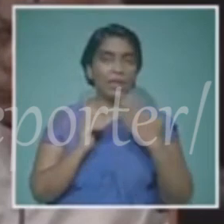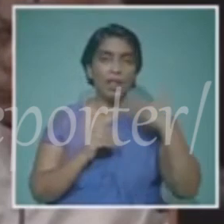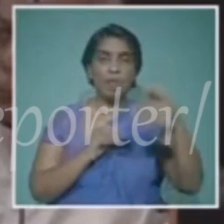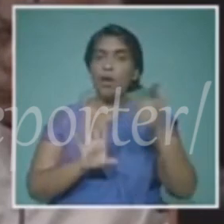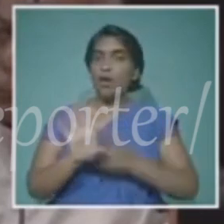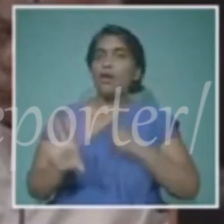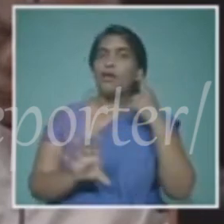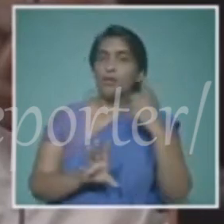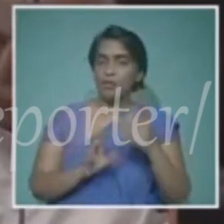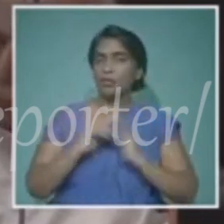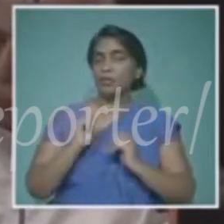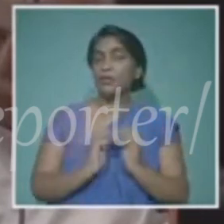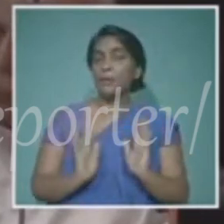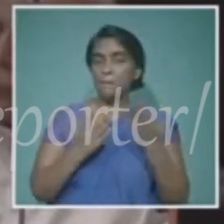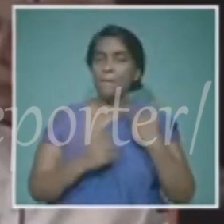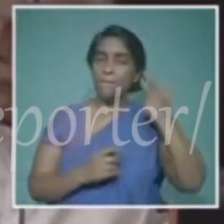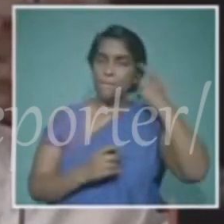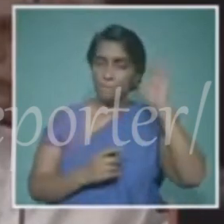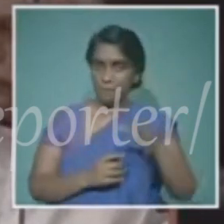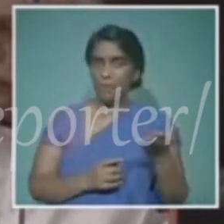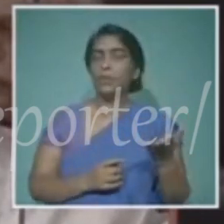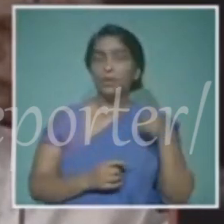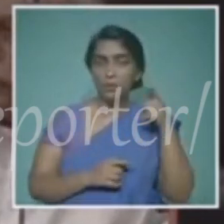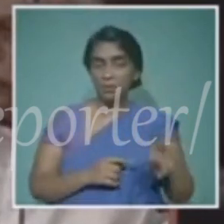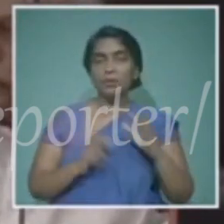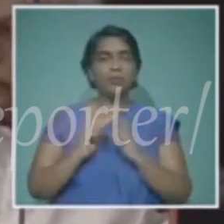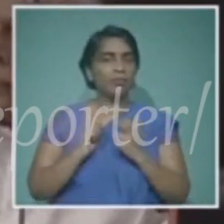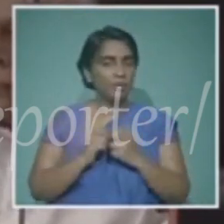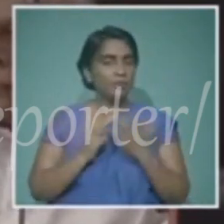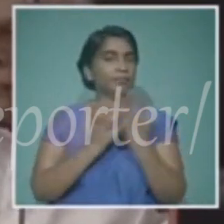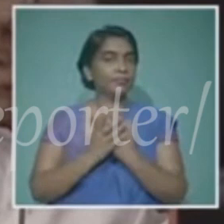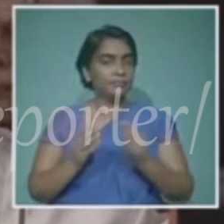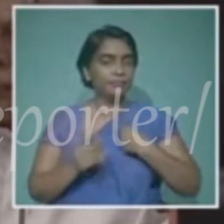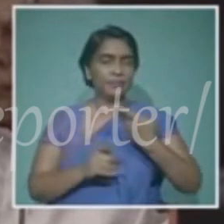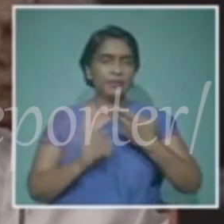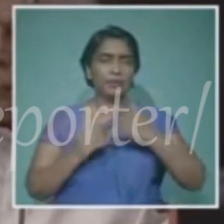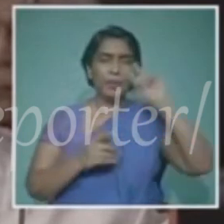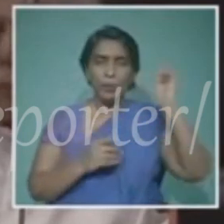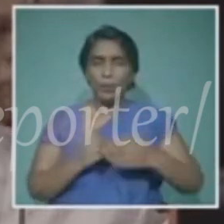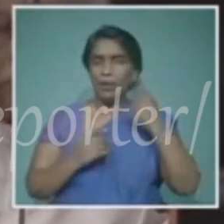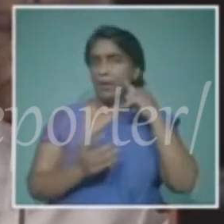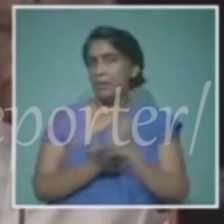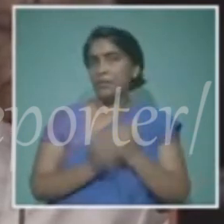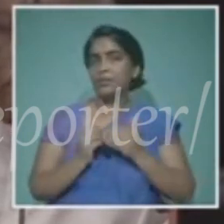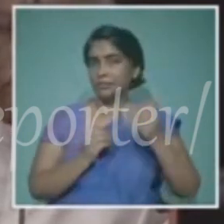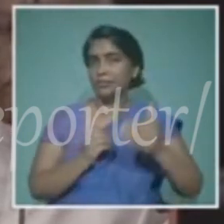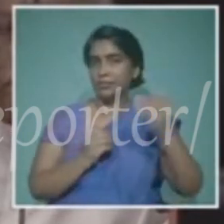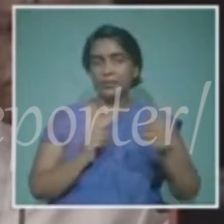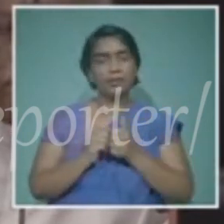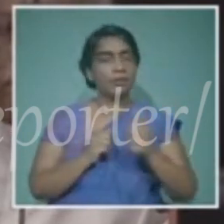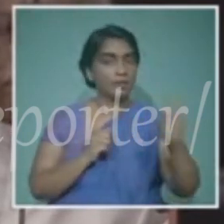තුල ක්‍රියාකරන්න අපි බලාපොරොත්තු වෙනවා. මේ අර්බුදය ජයගැනීමේ අසීරු මාවත ඔස්සේ ඉදිරියට